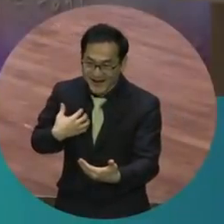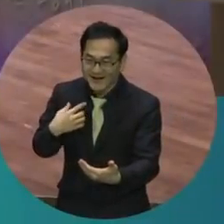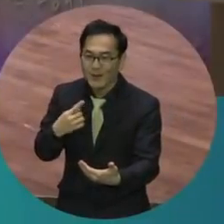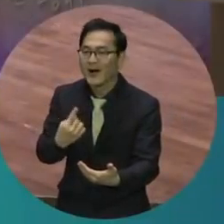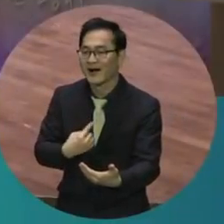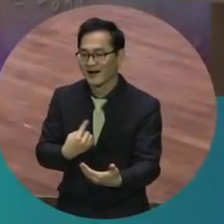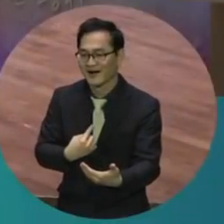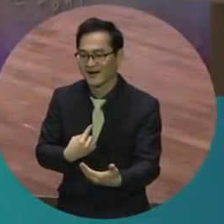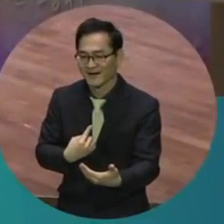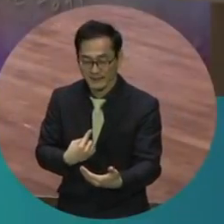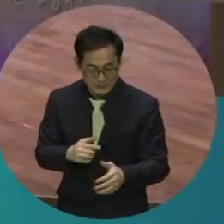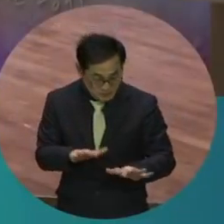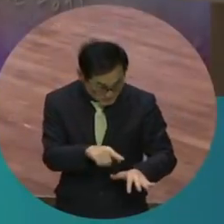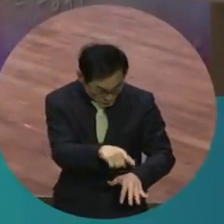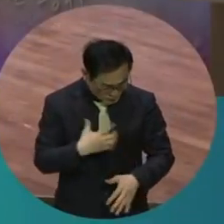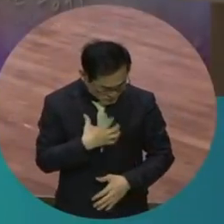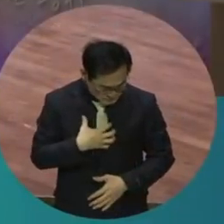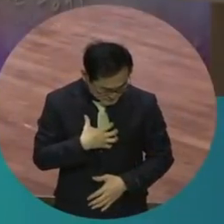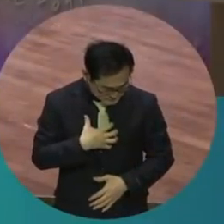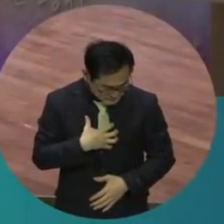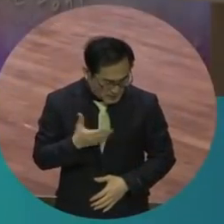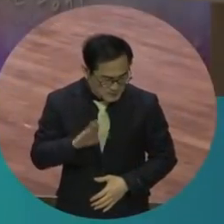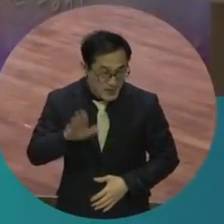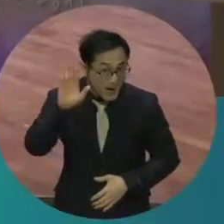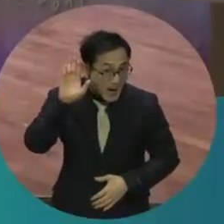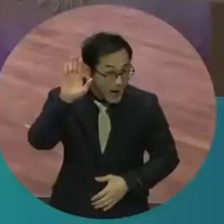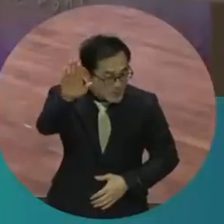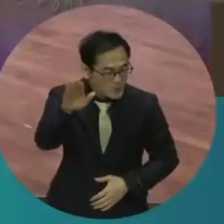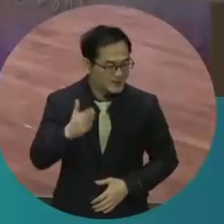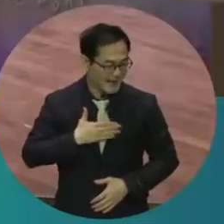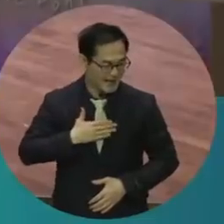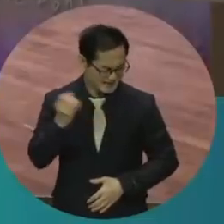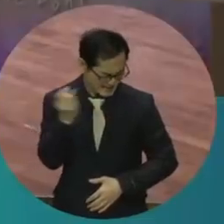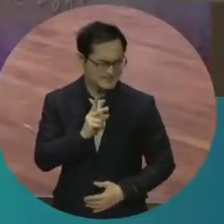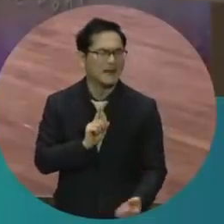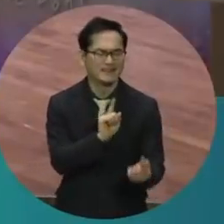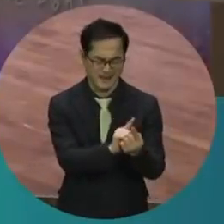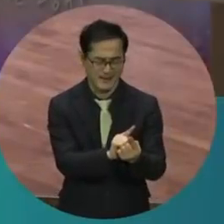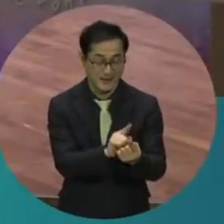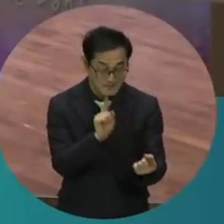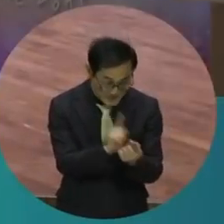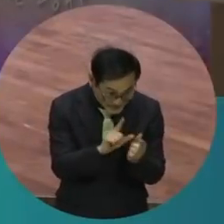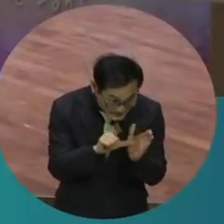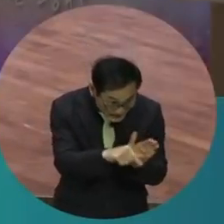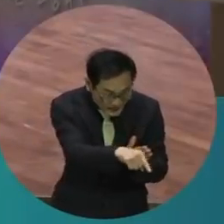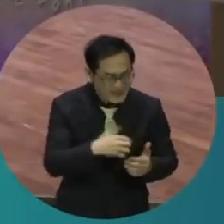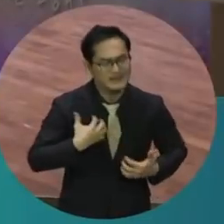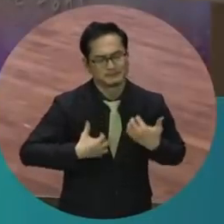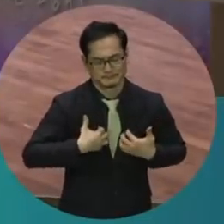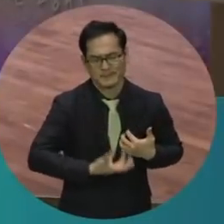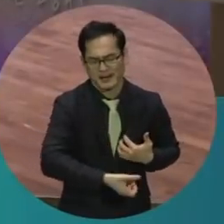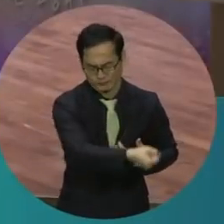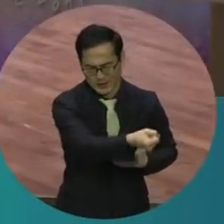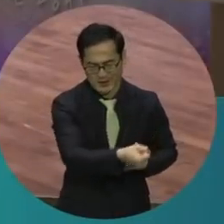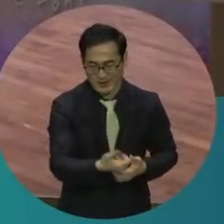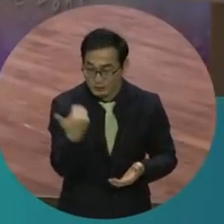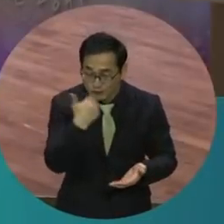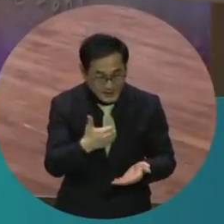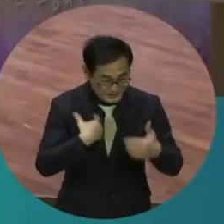근심하나 내가 다시 너희를 보리니 너희 마음이 기쁠 것이요 너희 기쁨을 빼앗을 자가